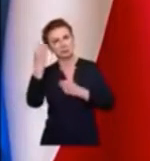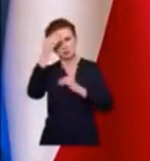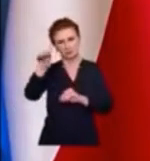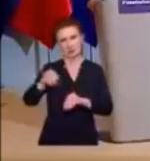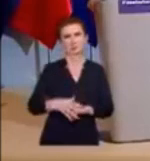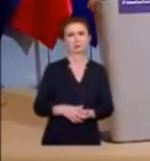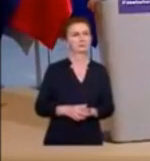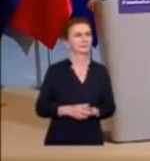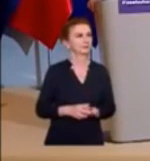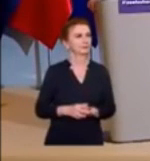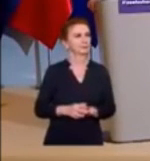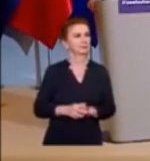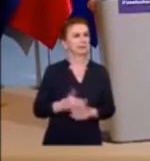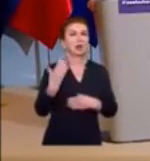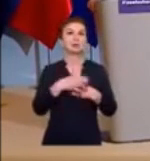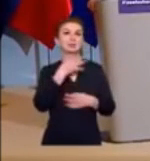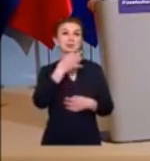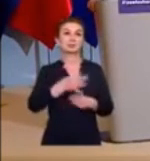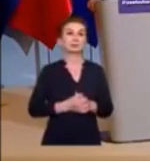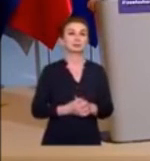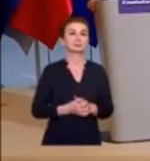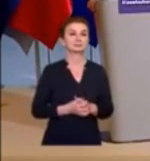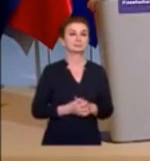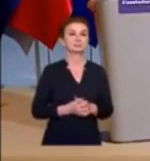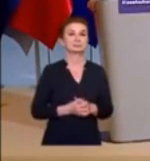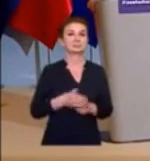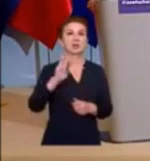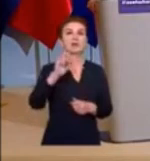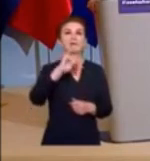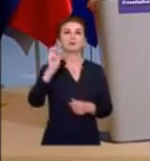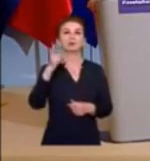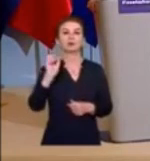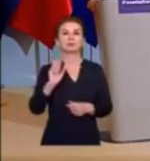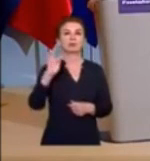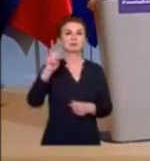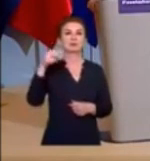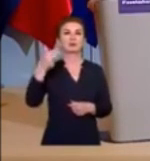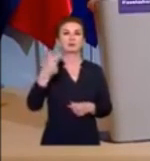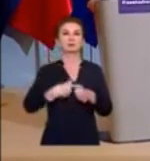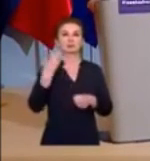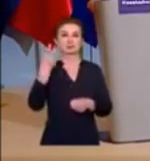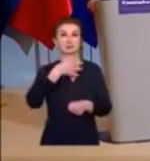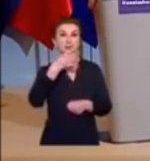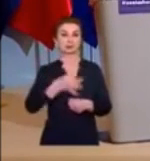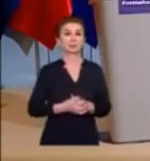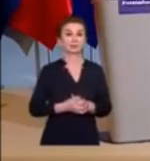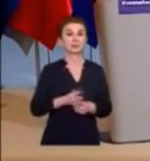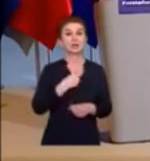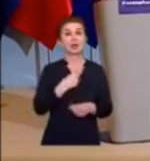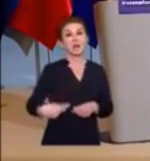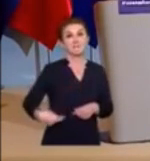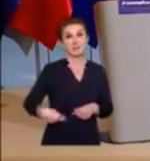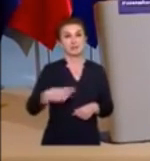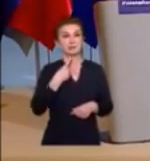komunikowali. Dziękuję bardzo i proszę o ostatnie pytanie. Redaktor Maja Wójcikowska, TVN24, pyta o to, czy pan premier odniesie